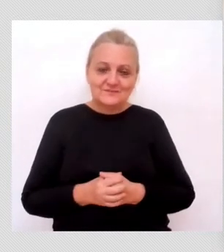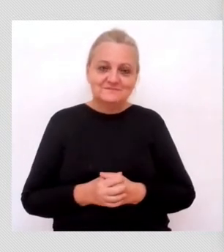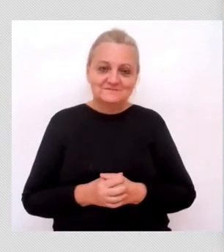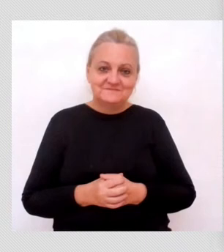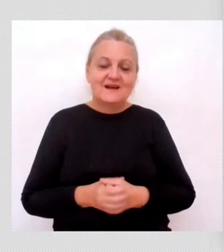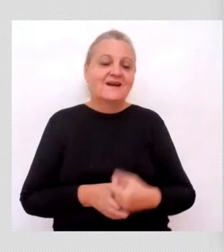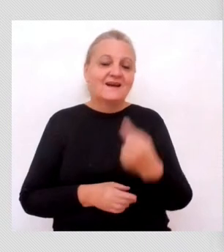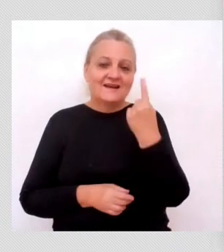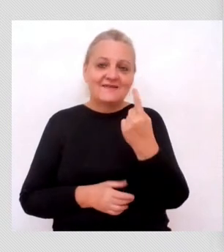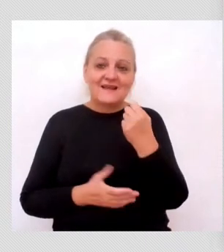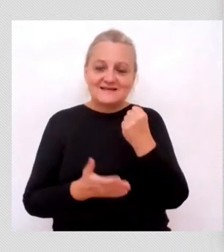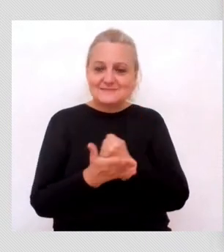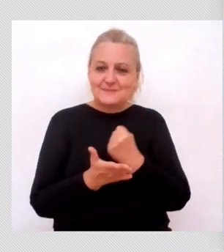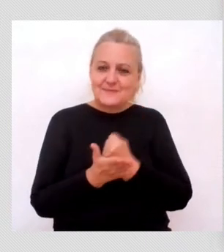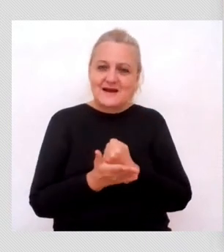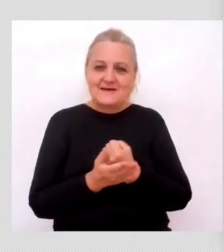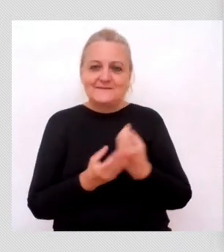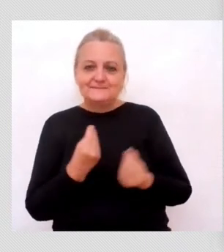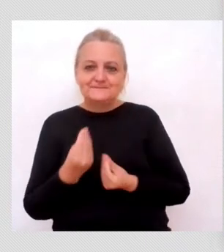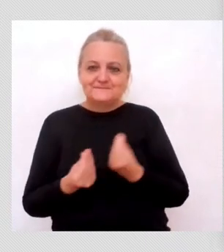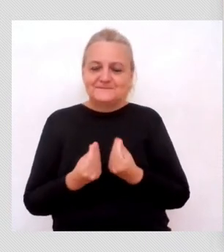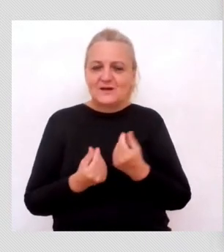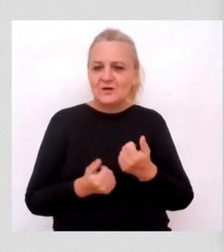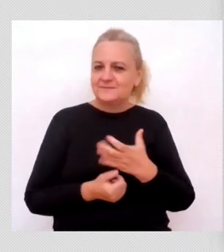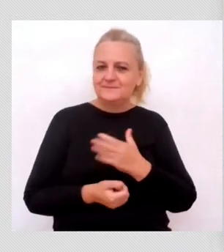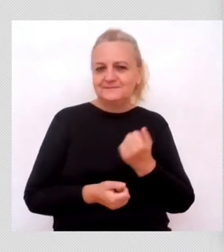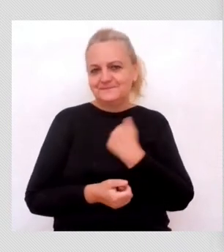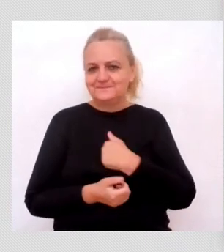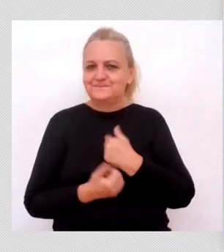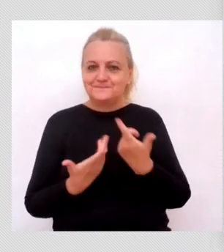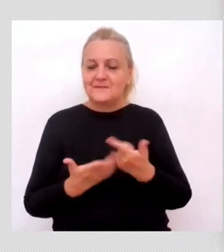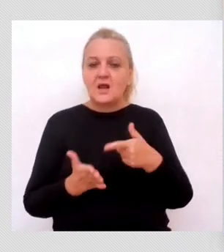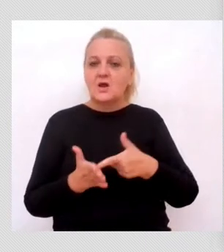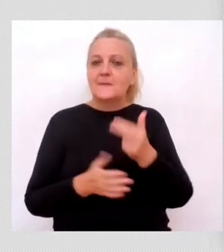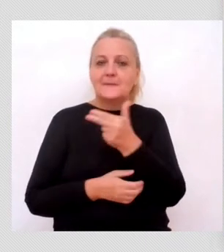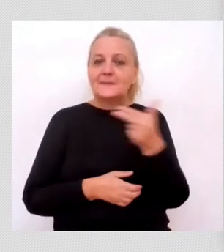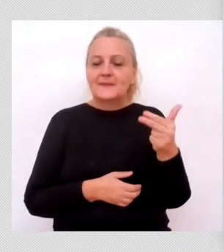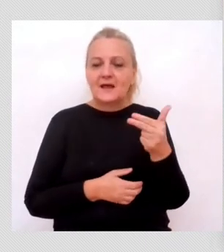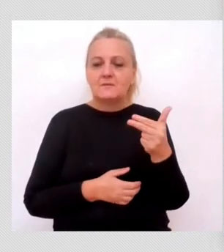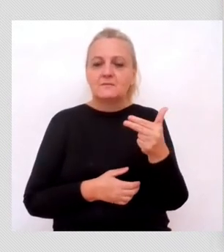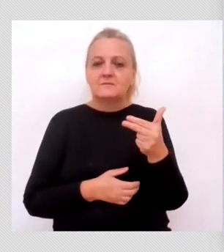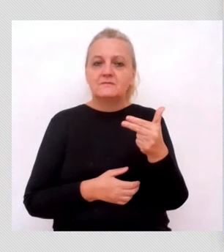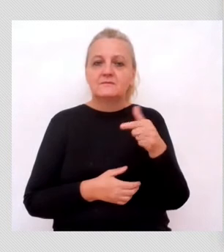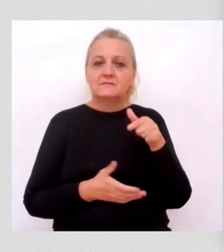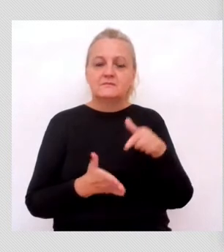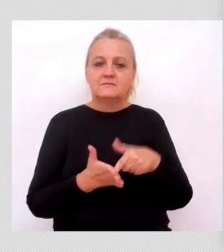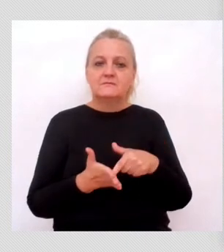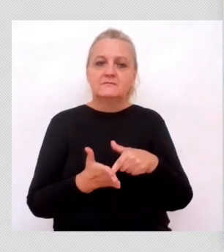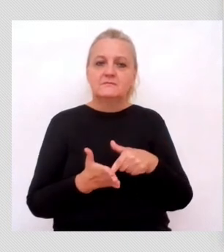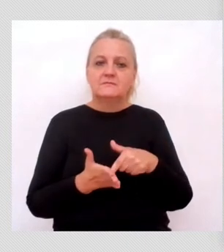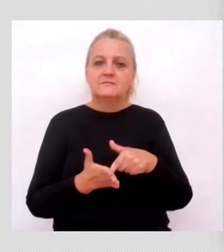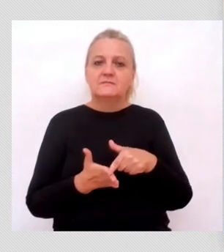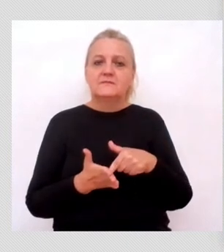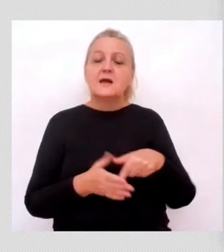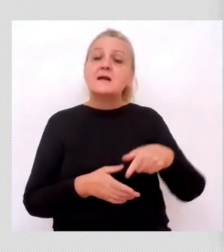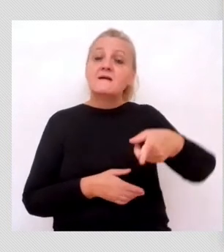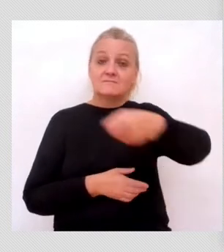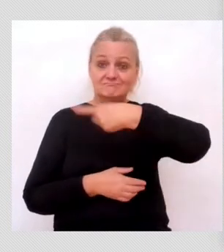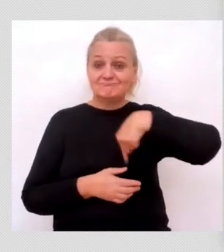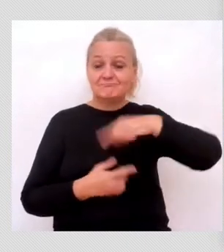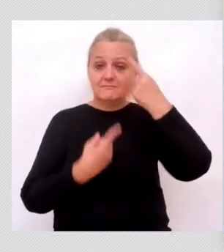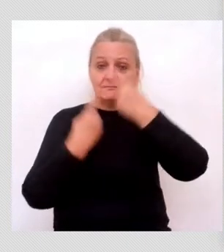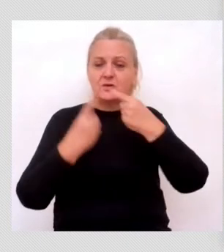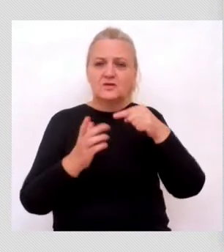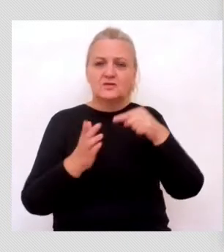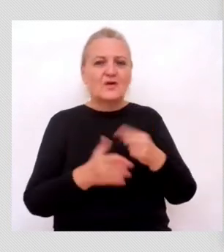jedna rzecz trochę spędza sens powiek, mianowicie kwestia tego, wszyscy przyjmujemy to takie założenie, że to jest